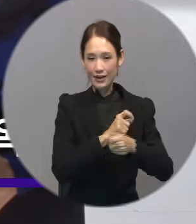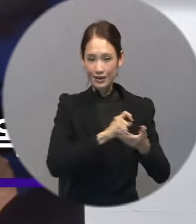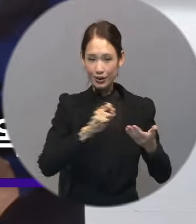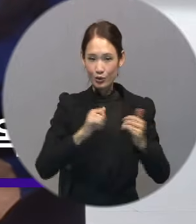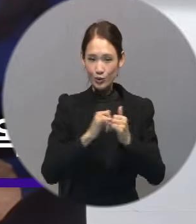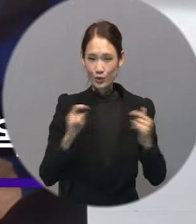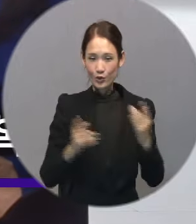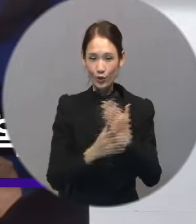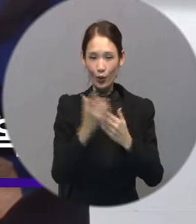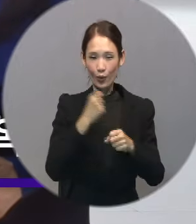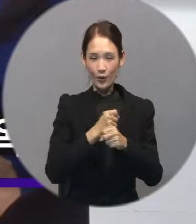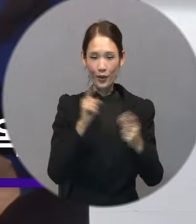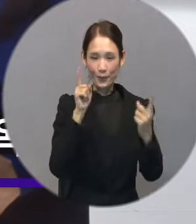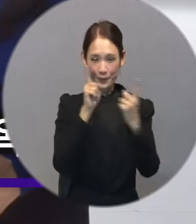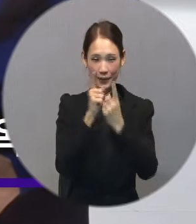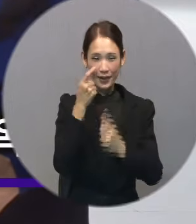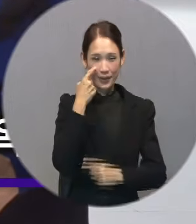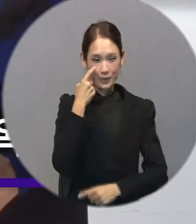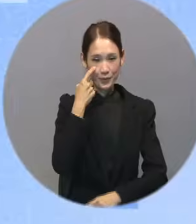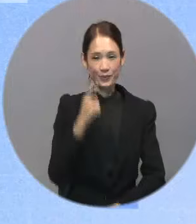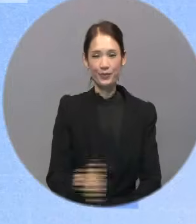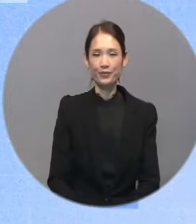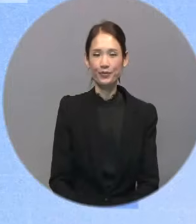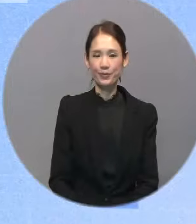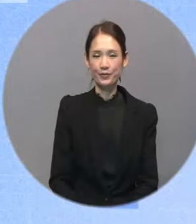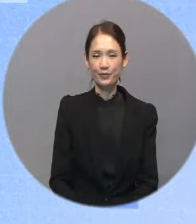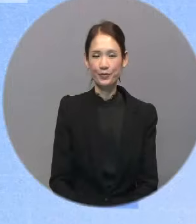작가를 통일 로그인에서 만났습니다.